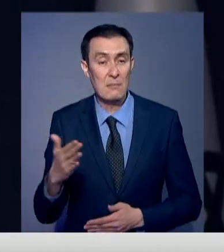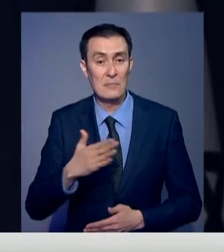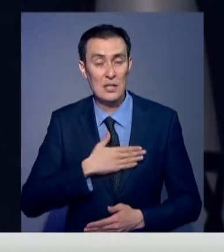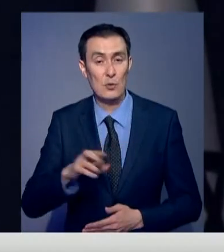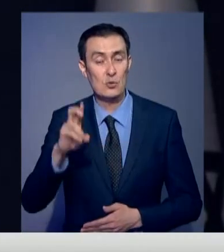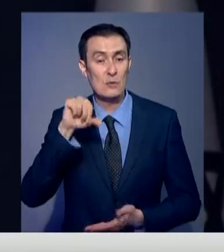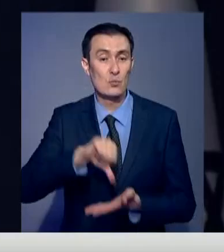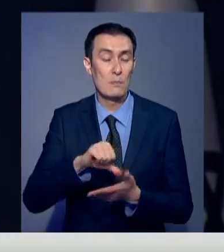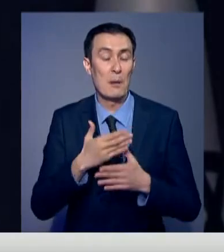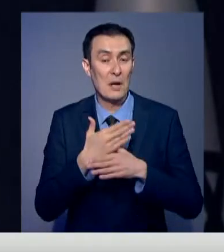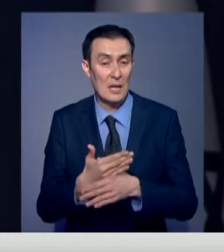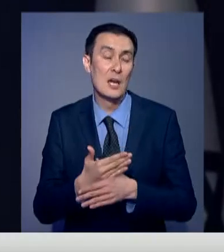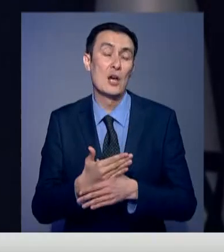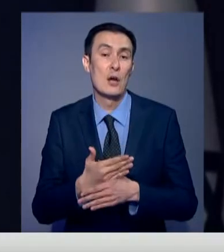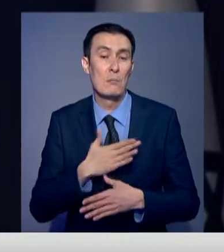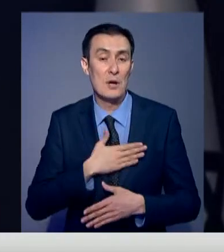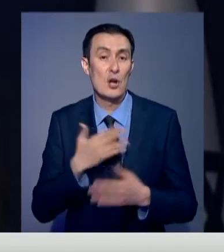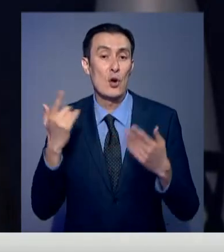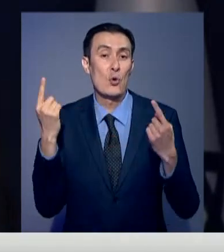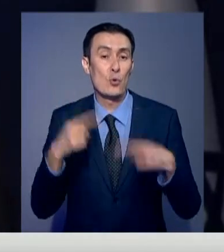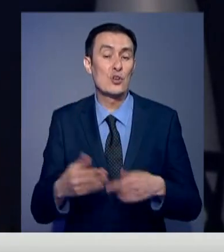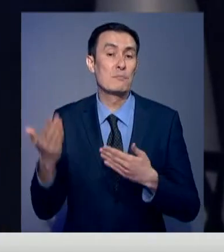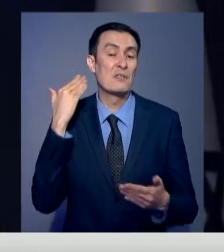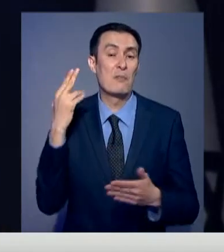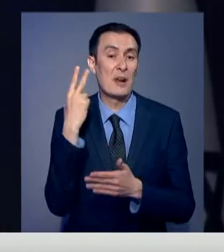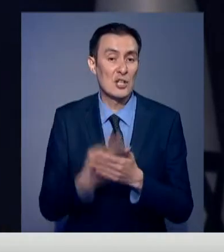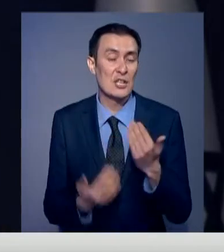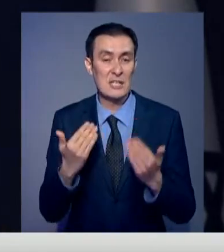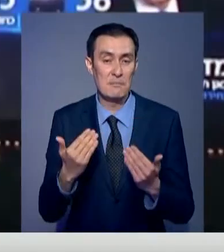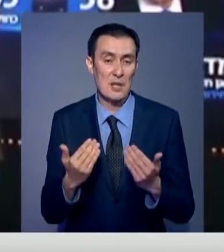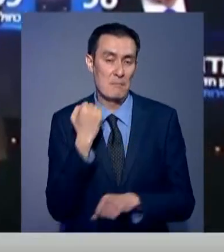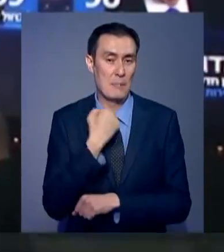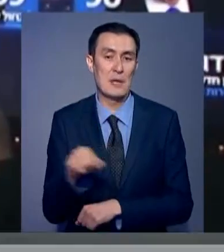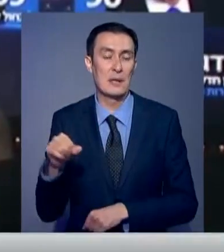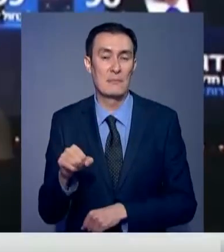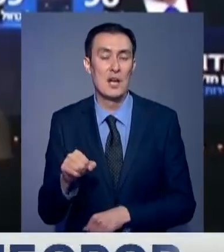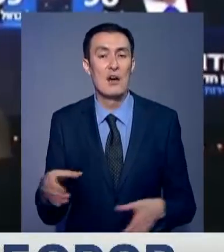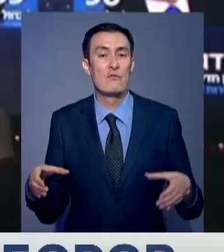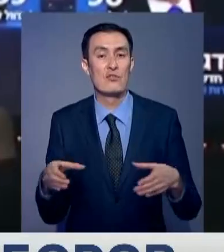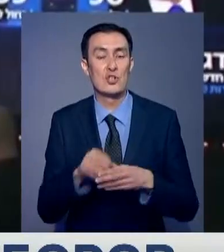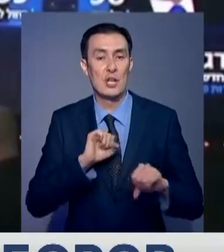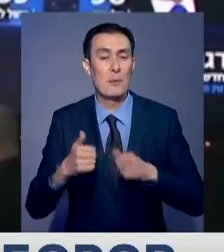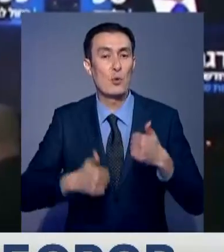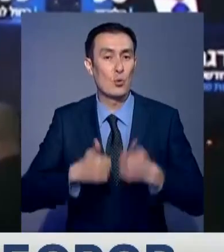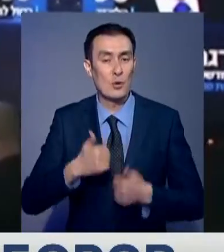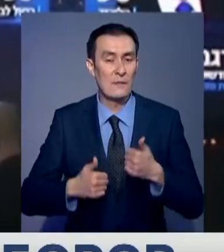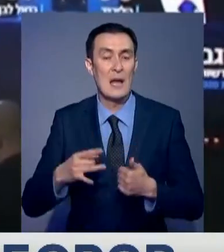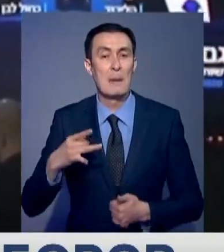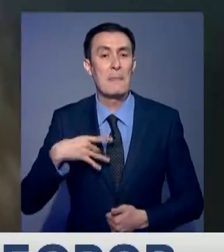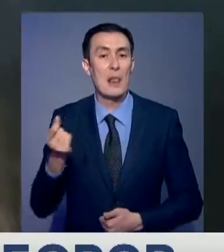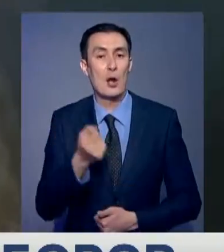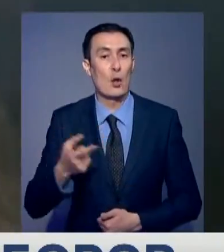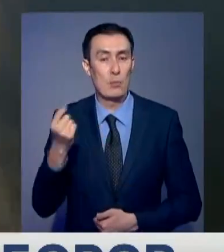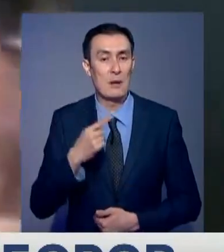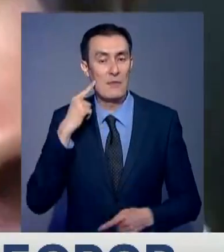всем сторонникам мы превратили горечь предыдущего поражения в сладкую победу. В штабе главного конкурента партии «Бело-голубые»